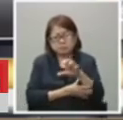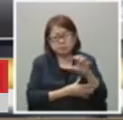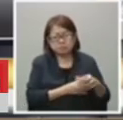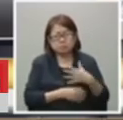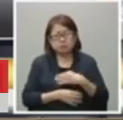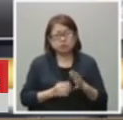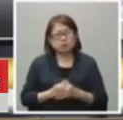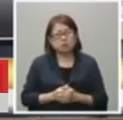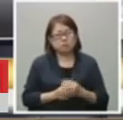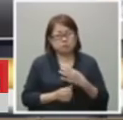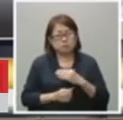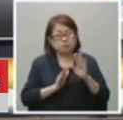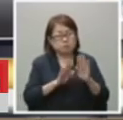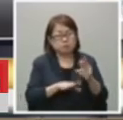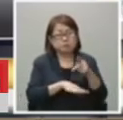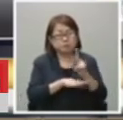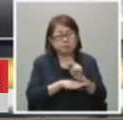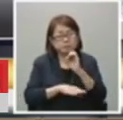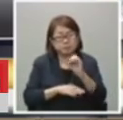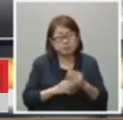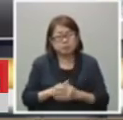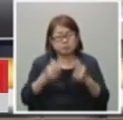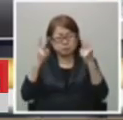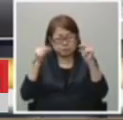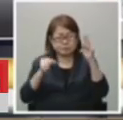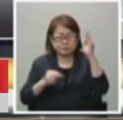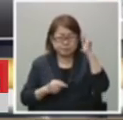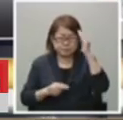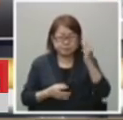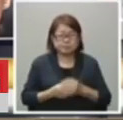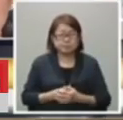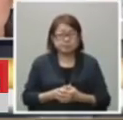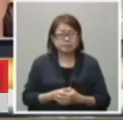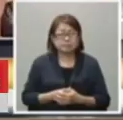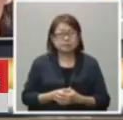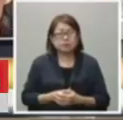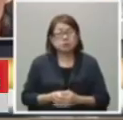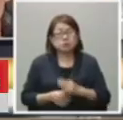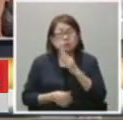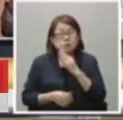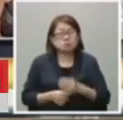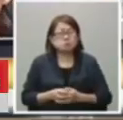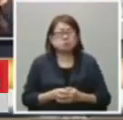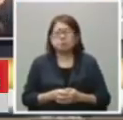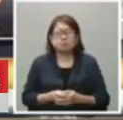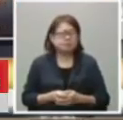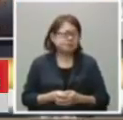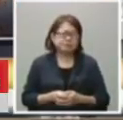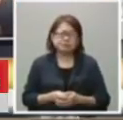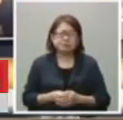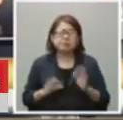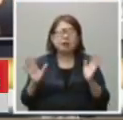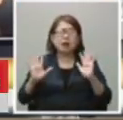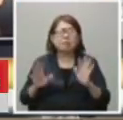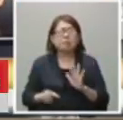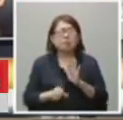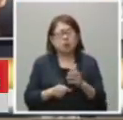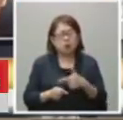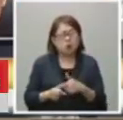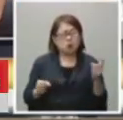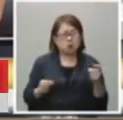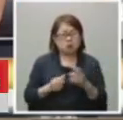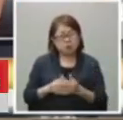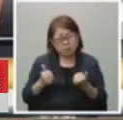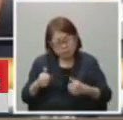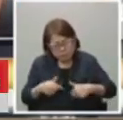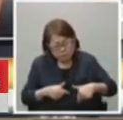อกท่านประธานครับผ่านไปยังท่านนายกรัฐมนตรีว่าถ้าท่านไม่ไหวก็ถอดใจเถอะครับตอนนี้ท่านลงบันได